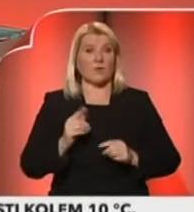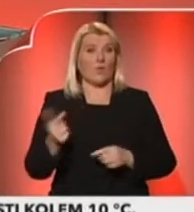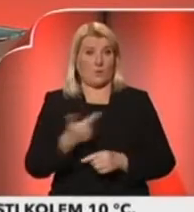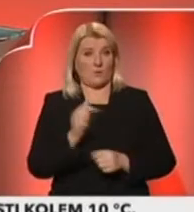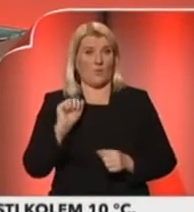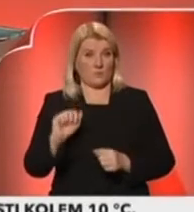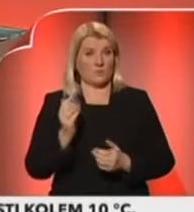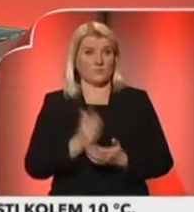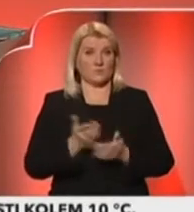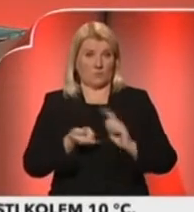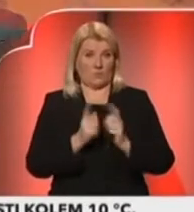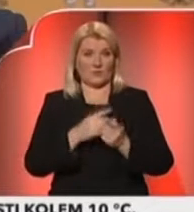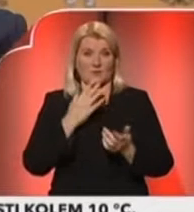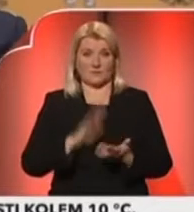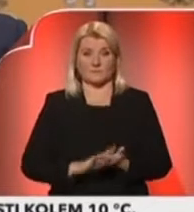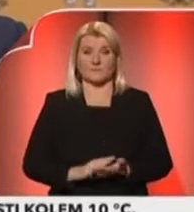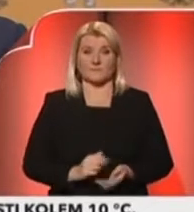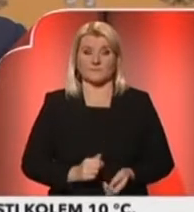dohodli?